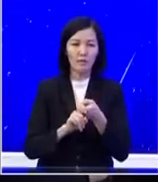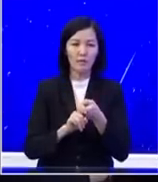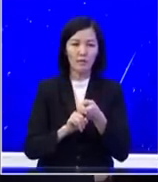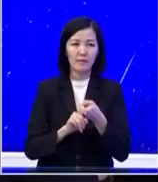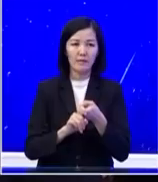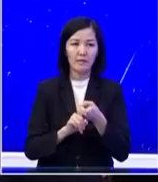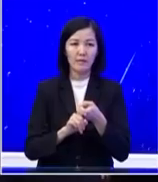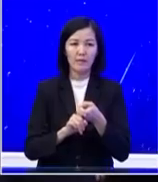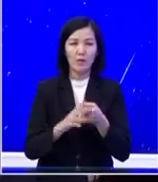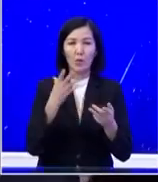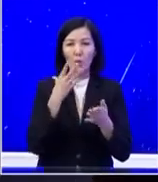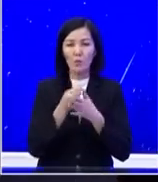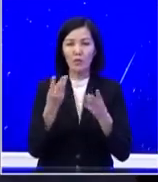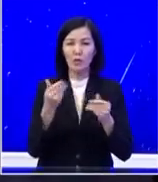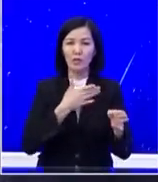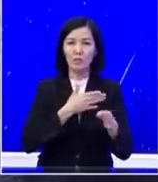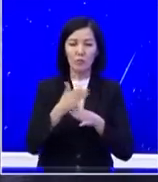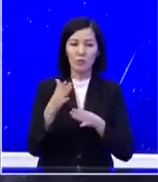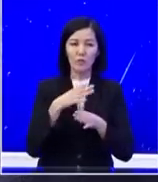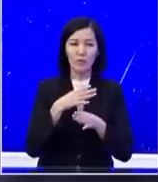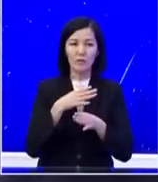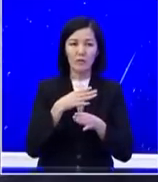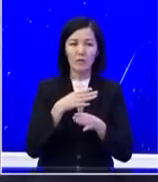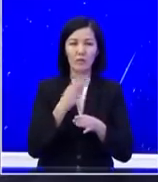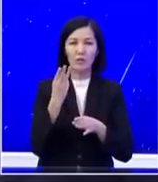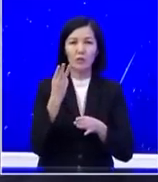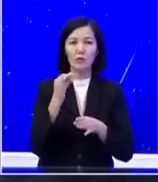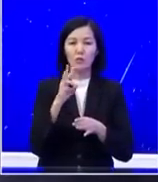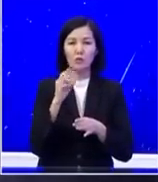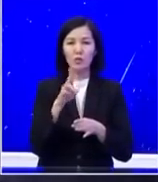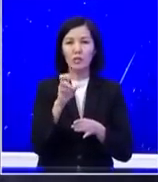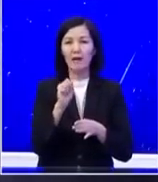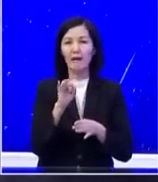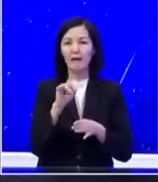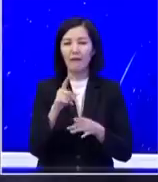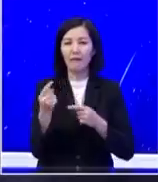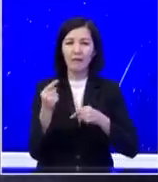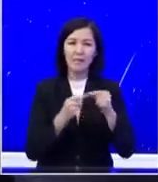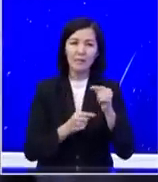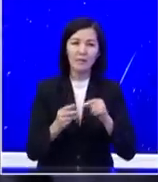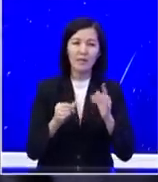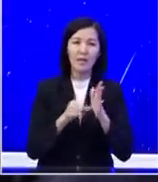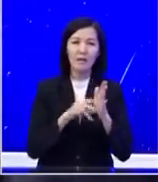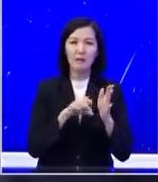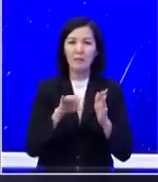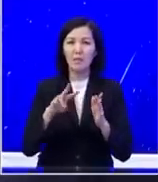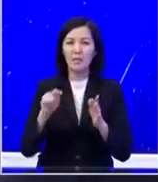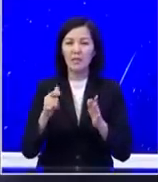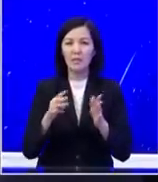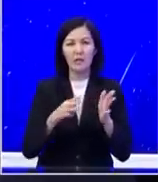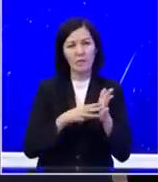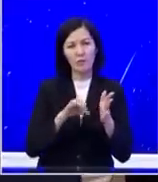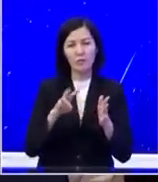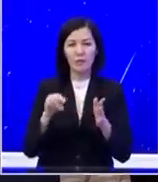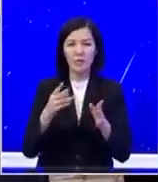возоинвестиционный? Возоинвестиционный. Менеджер Хайрат Бурумбаев, вот Чунджу провел, тоже где-то около 6 миллиардов, да?